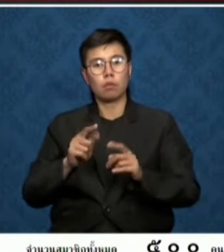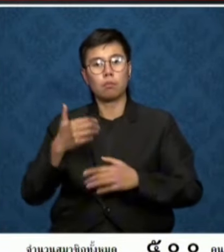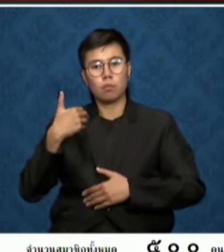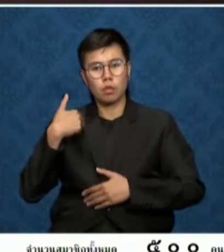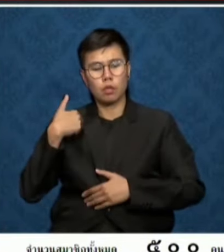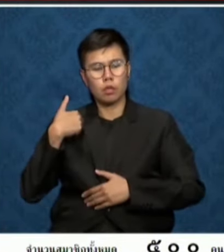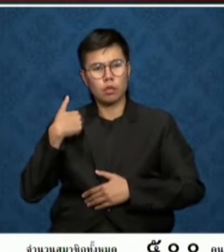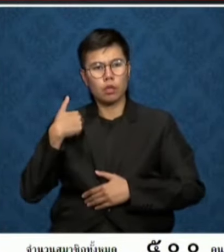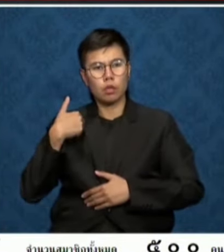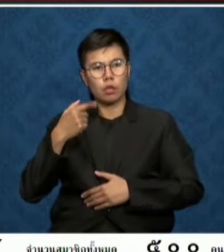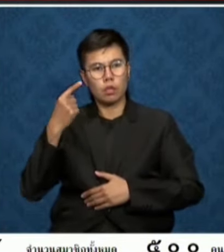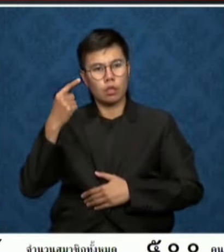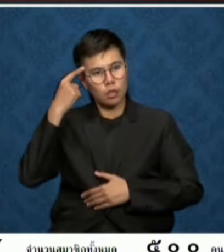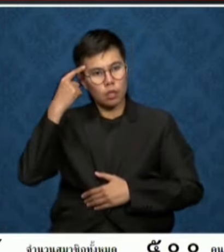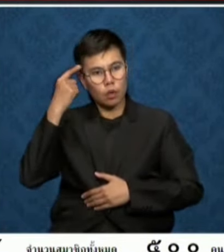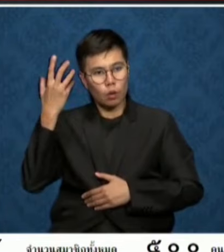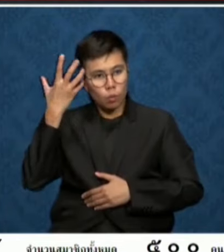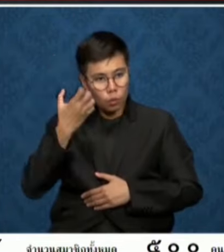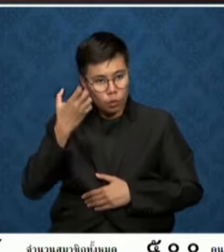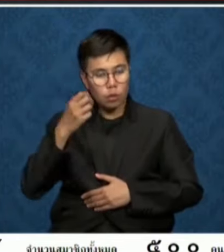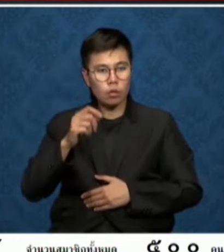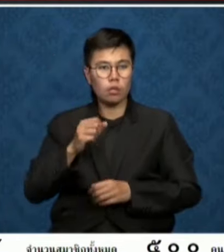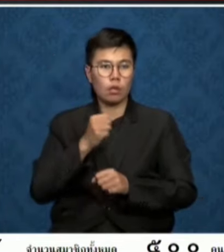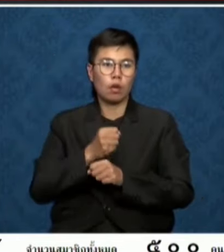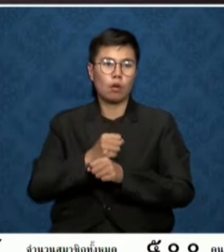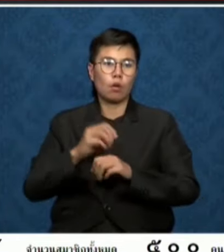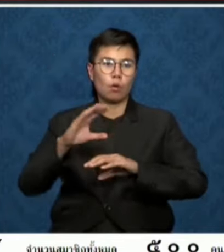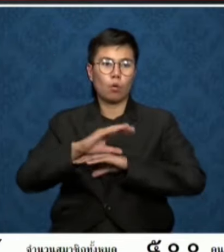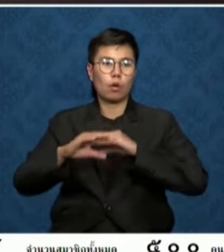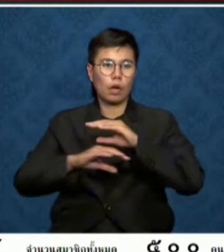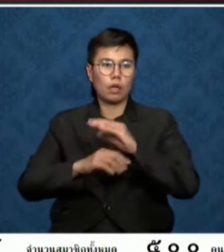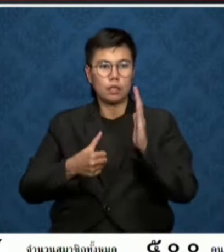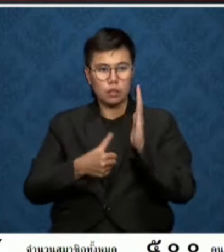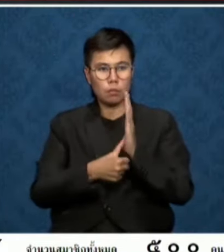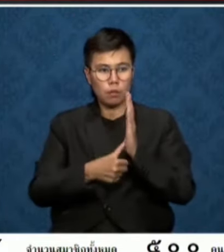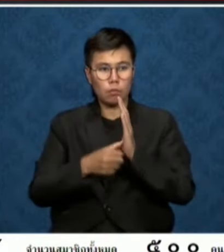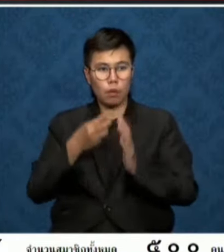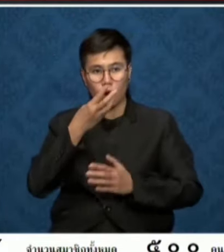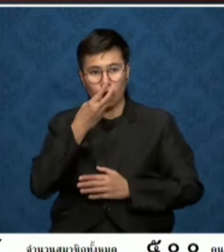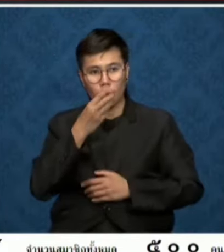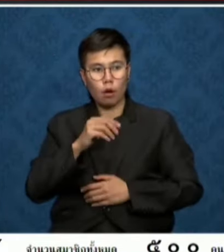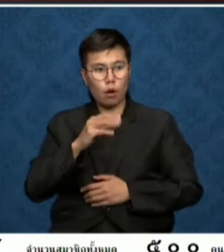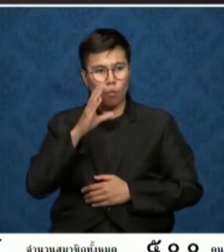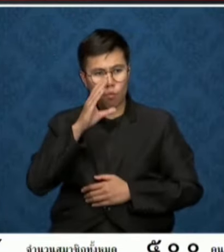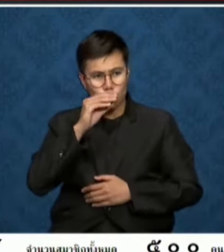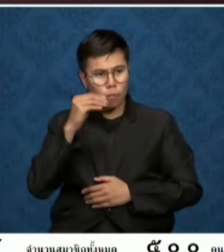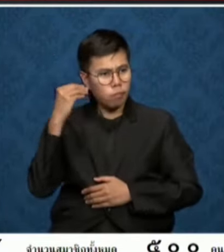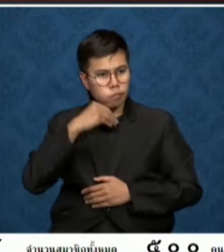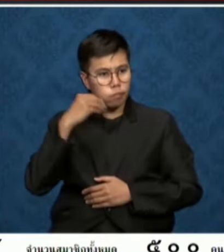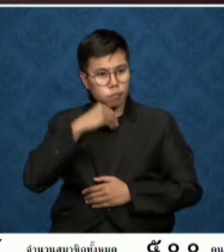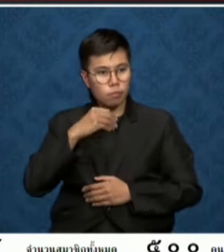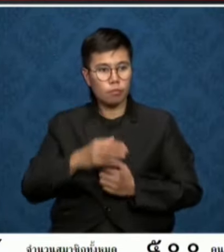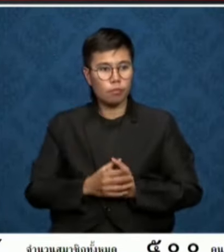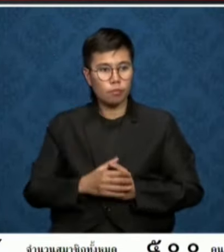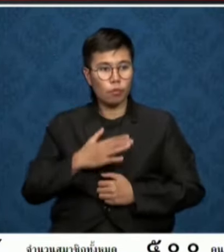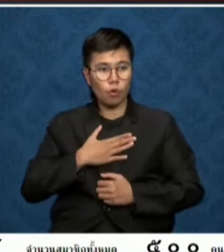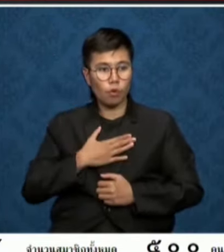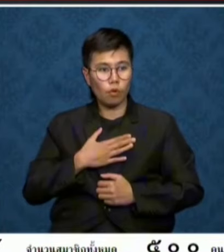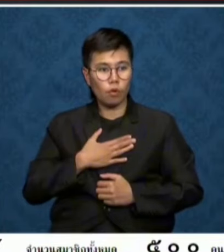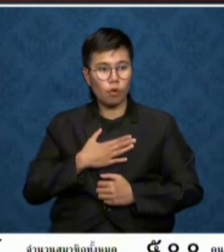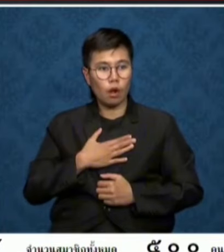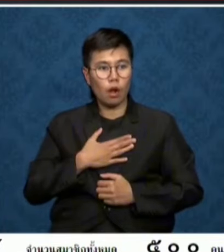ล นะครับส่วนที่ผ่านมาที่เคยทำในเรื่องโครงการรับจำนำข้าวเนี่ยพูดกันบ่อยครั้งแล้วก็พูดกันอยู่ตลอดนะครับผมขออธิบายให้ทุกค